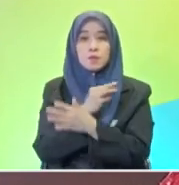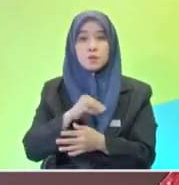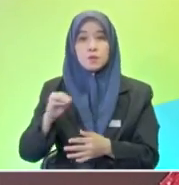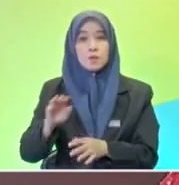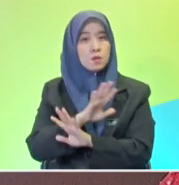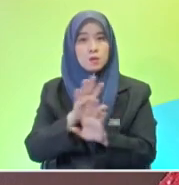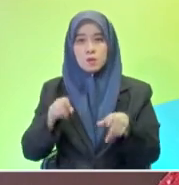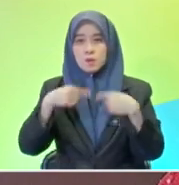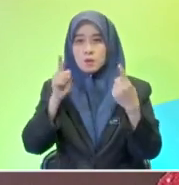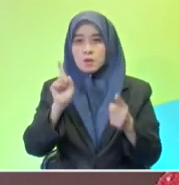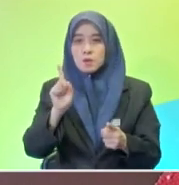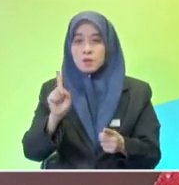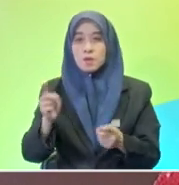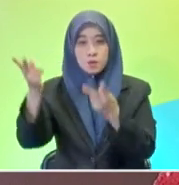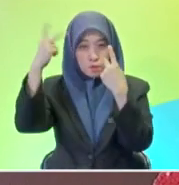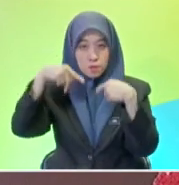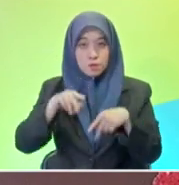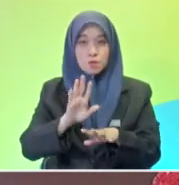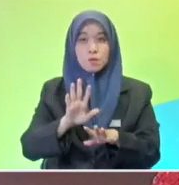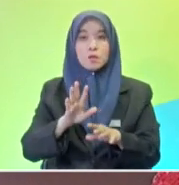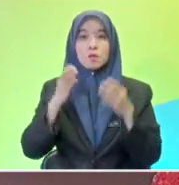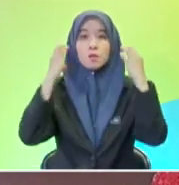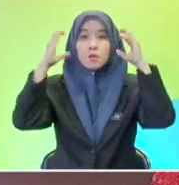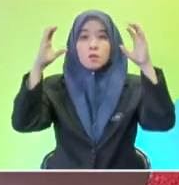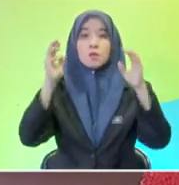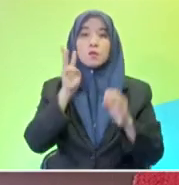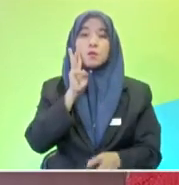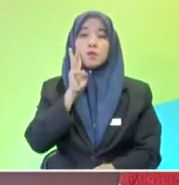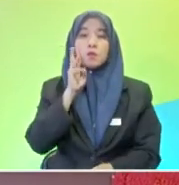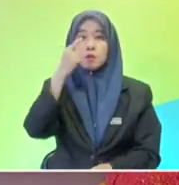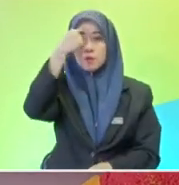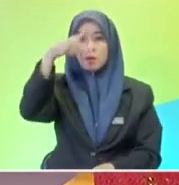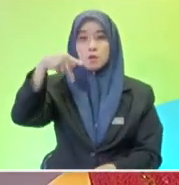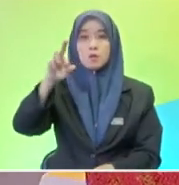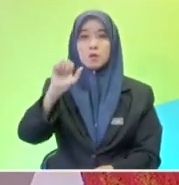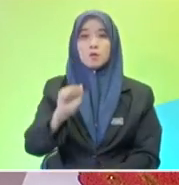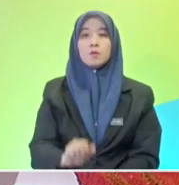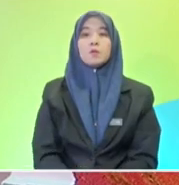jangan ke mana-mana tahu Kembali lagi bersama Cikgu Wani untuk prasekolah Dir TV